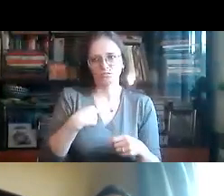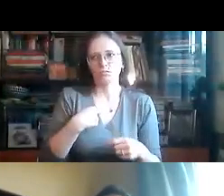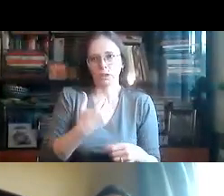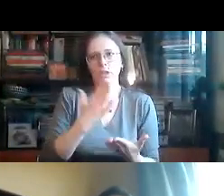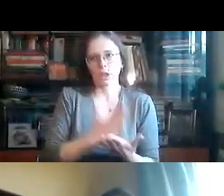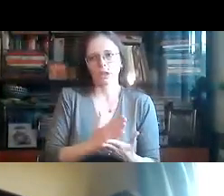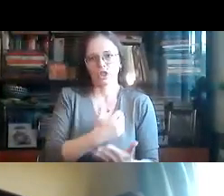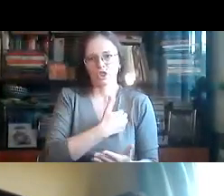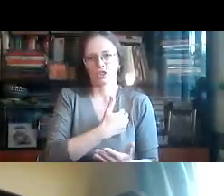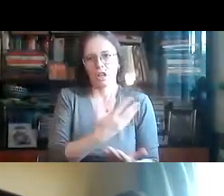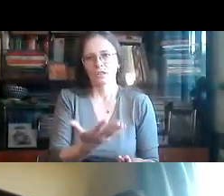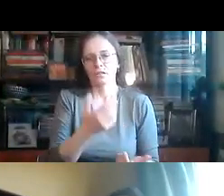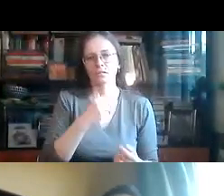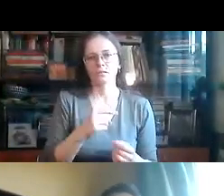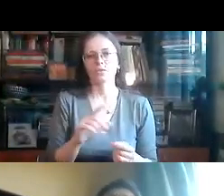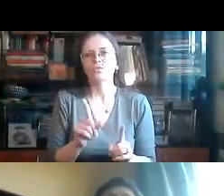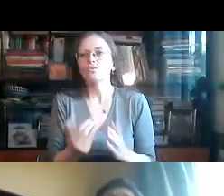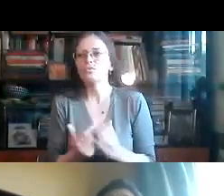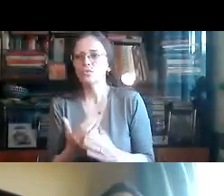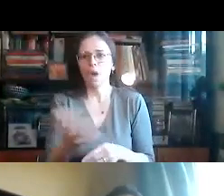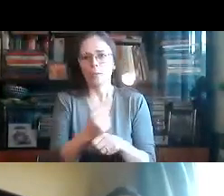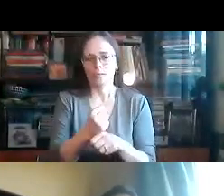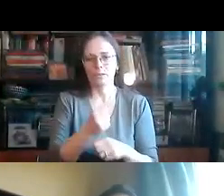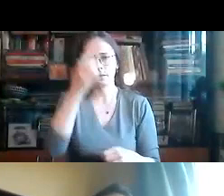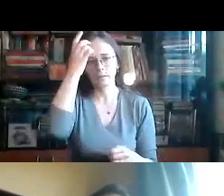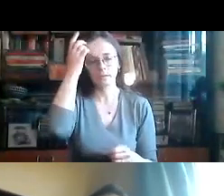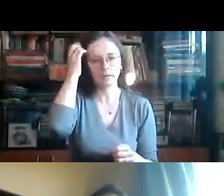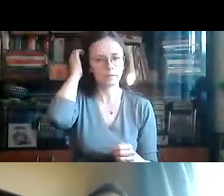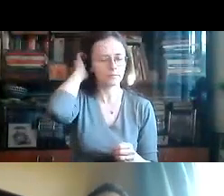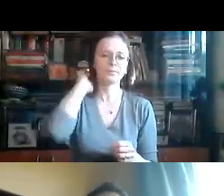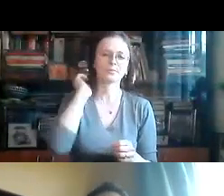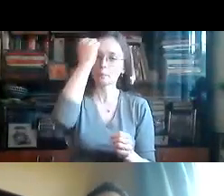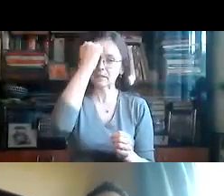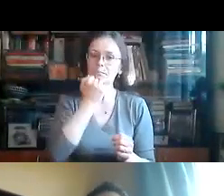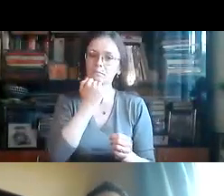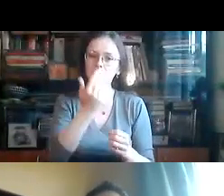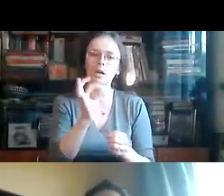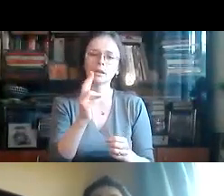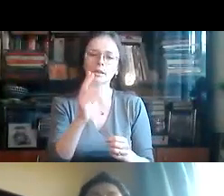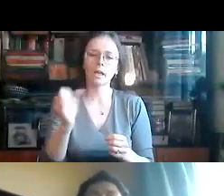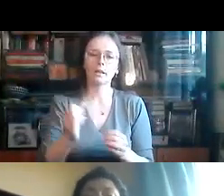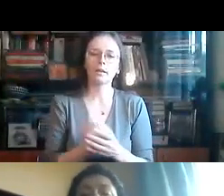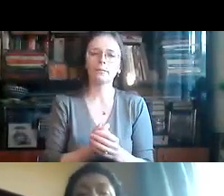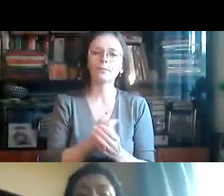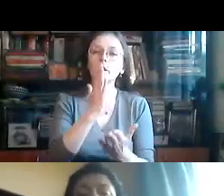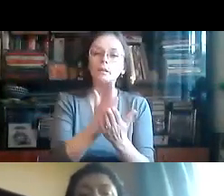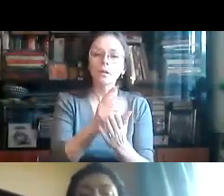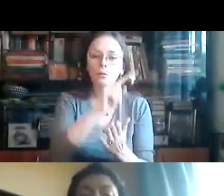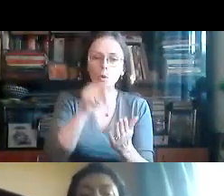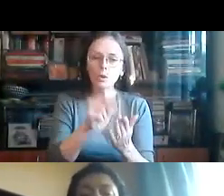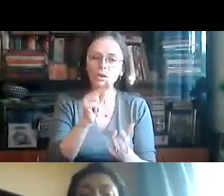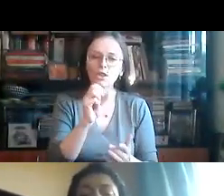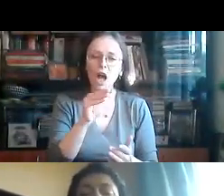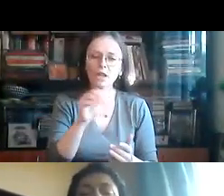родится. Что-то родится в голове. Спасибо, Оксана. Я вижу в чате вопрос от Оли к Оксане